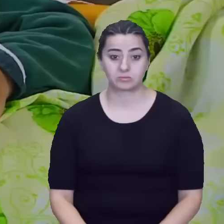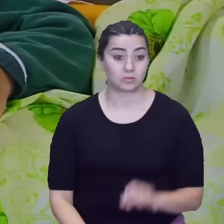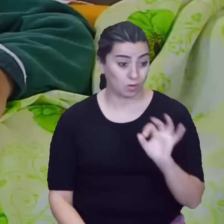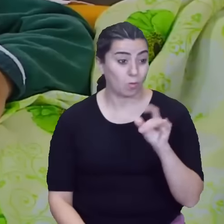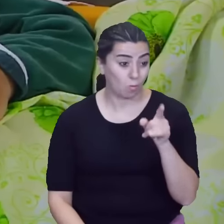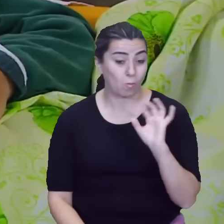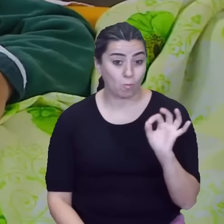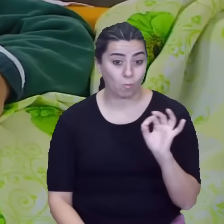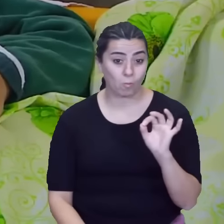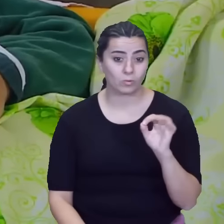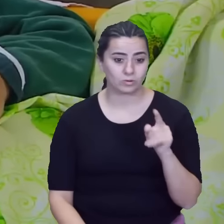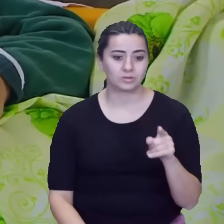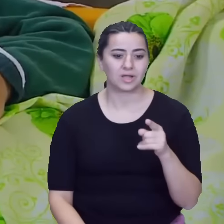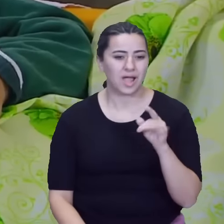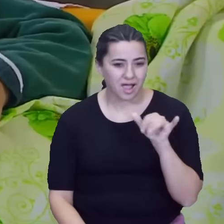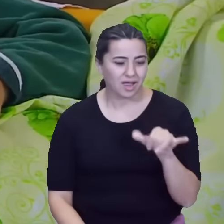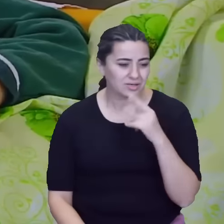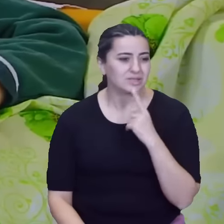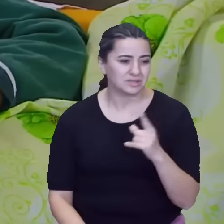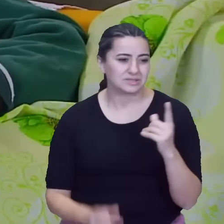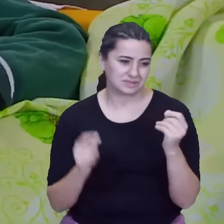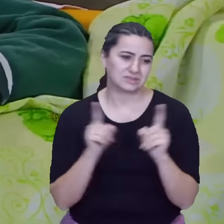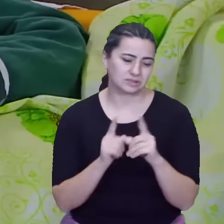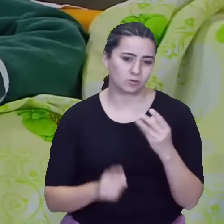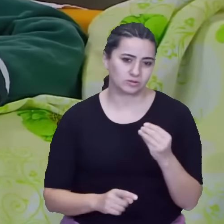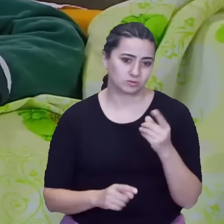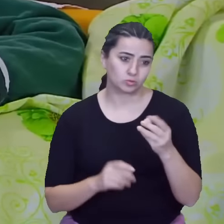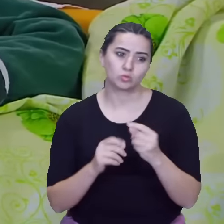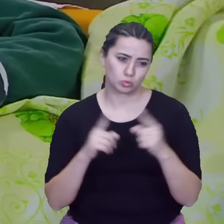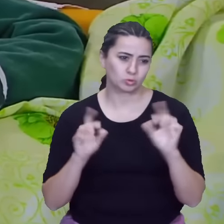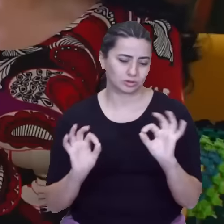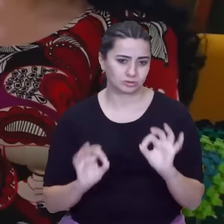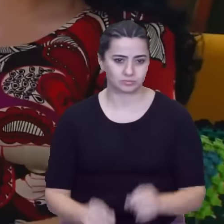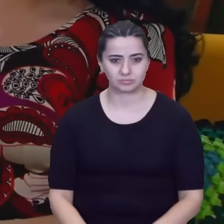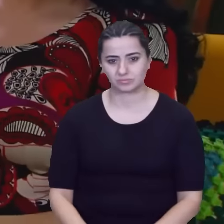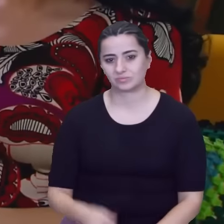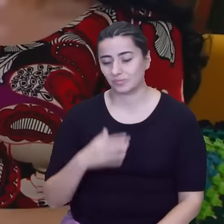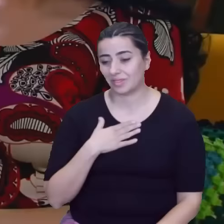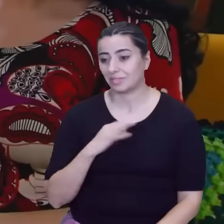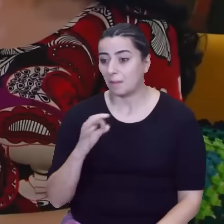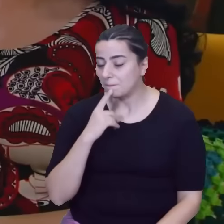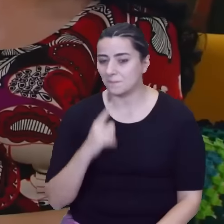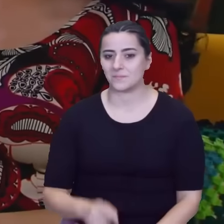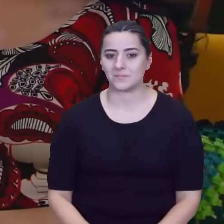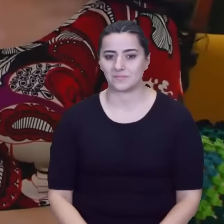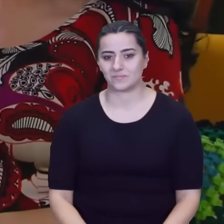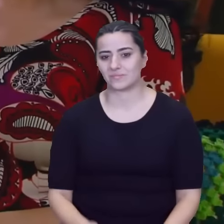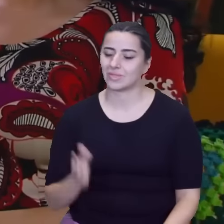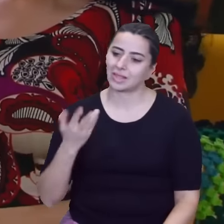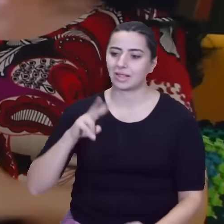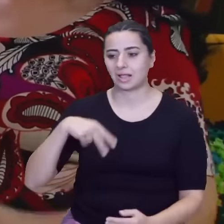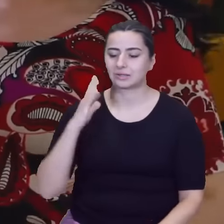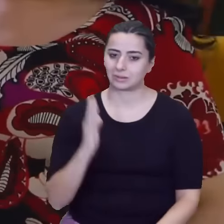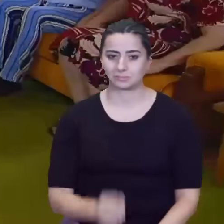İşte o, evet. Ben ağzımdan aldı, evet. Çok kısa olur. Sizinki bayağı uzun sürdü. Ben de tam onu söyleyecektim. Hadi